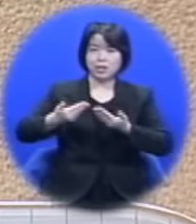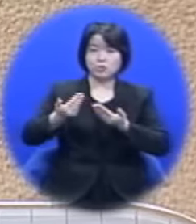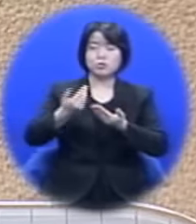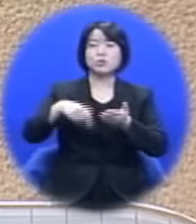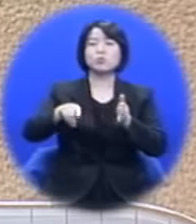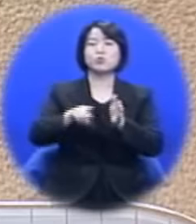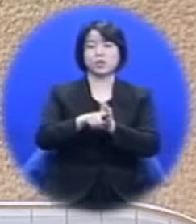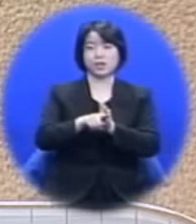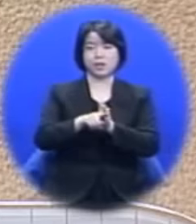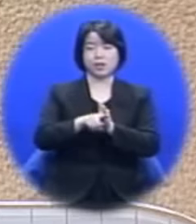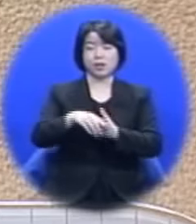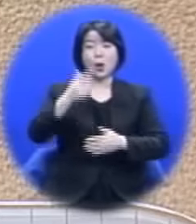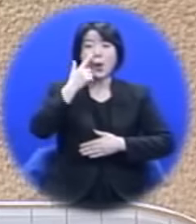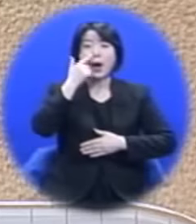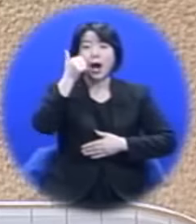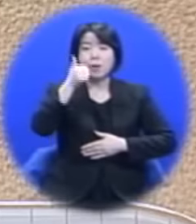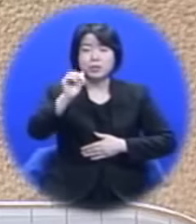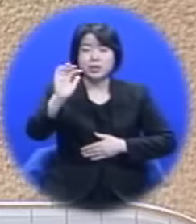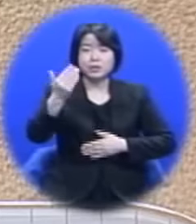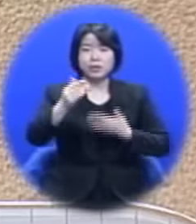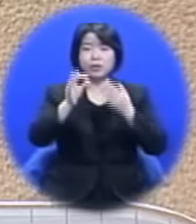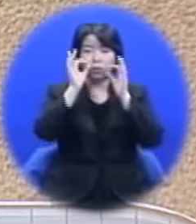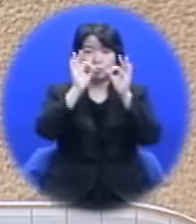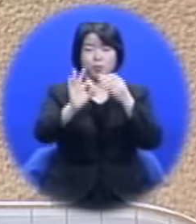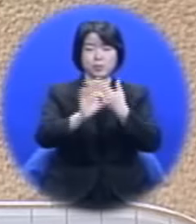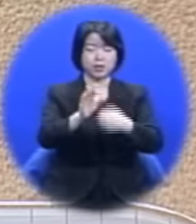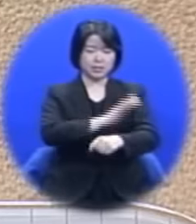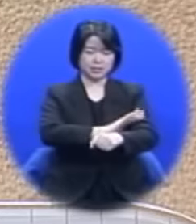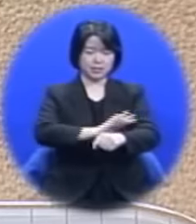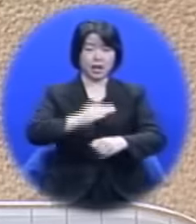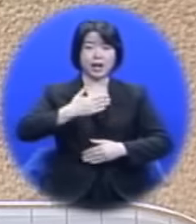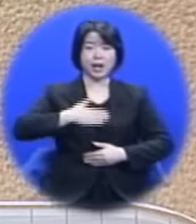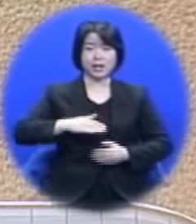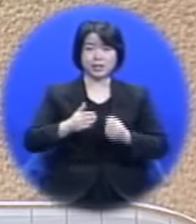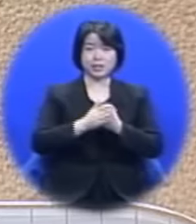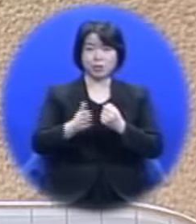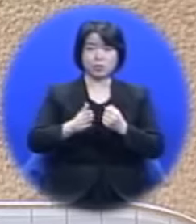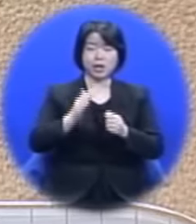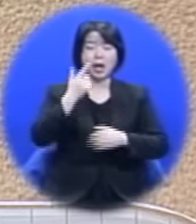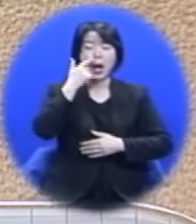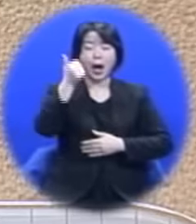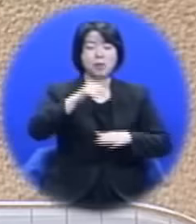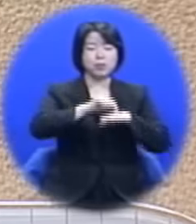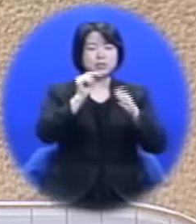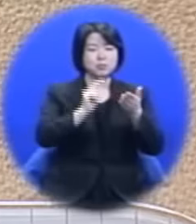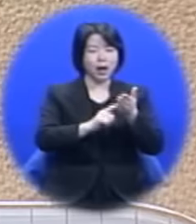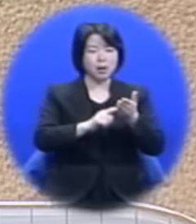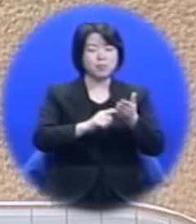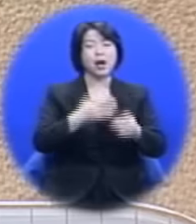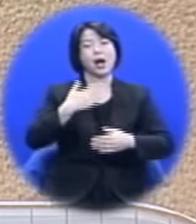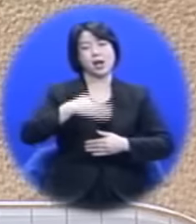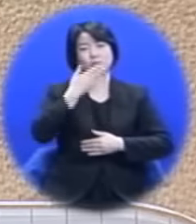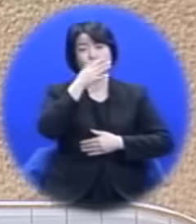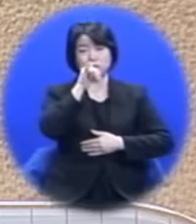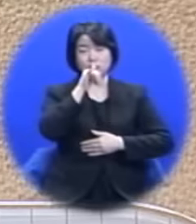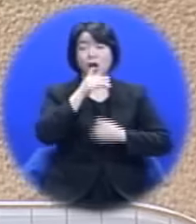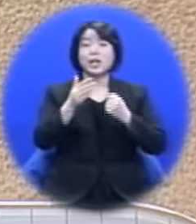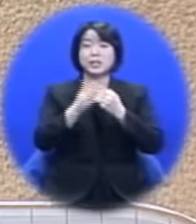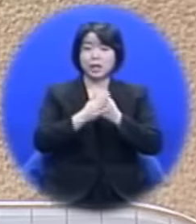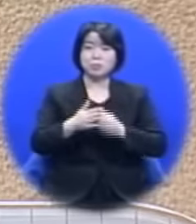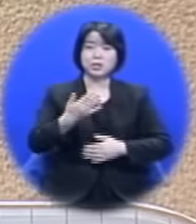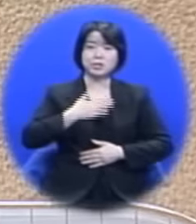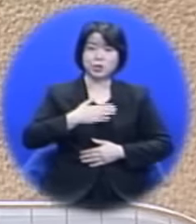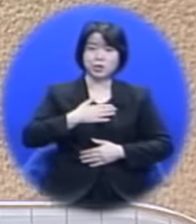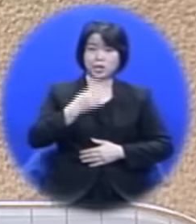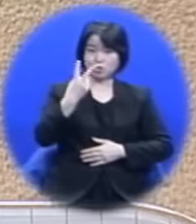하시려고 아버지가 되어 보면 너무 잘 아니까 아버지가 어떤 마음인지 그래서 저에게 두